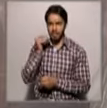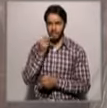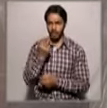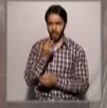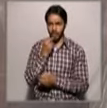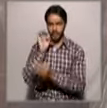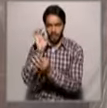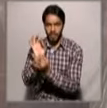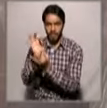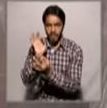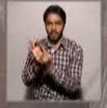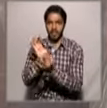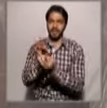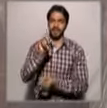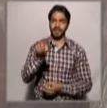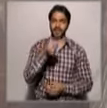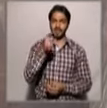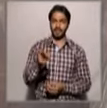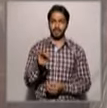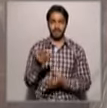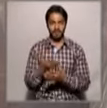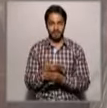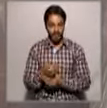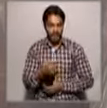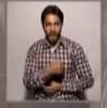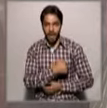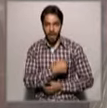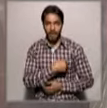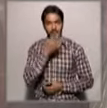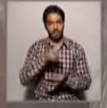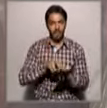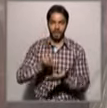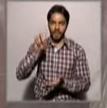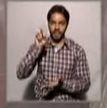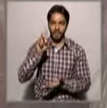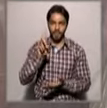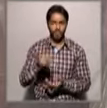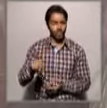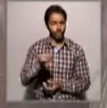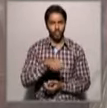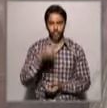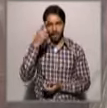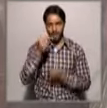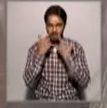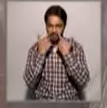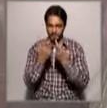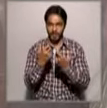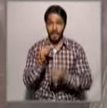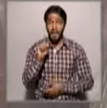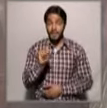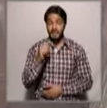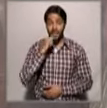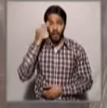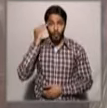وجهها ويتكلمان طبعا بلا وازع ولا حرمة. نعم، كل هذا شيء محرم. نعم، لكن هذا الشاب